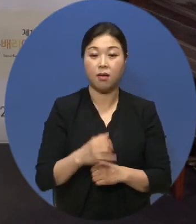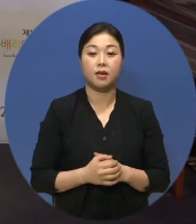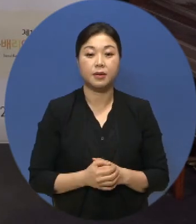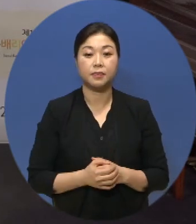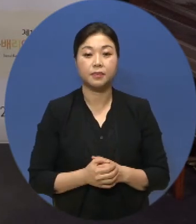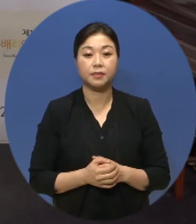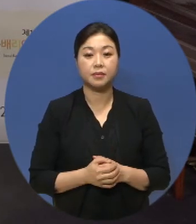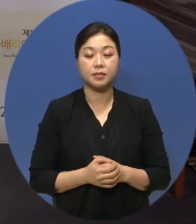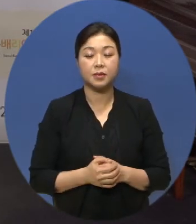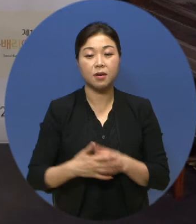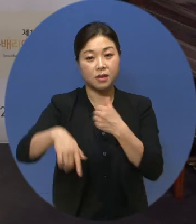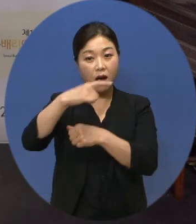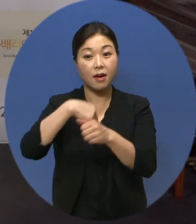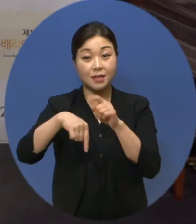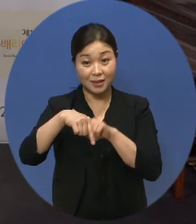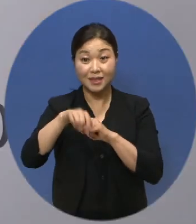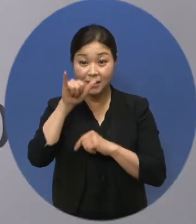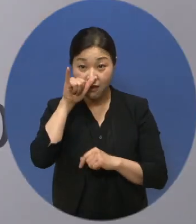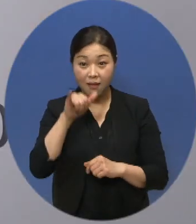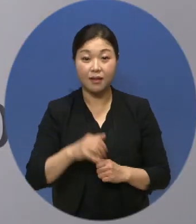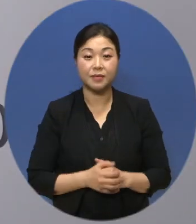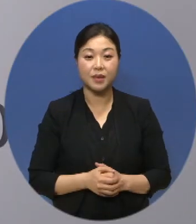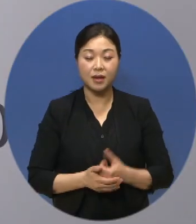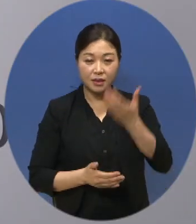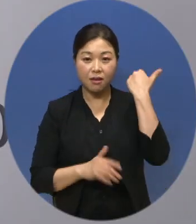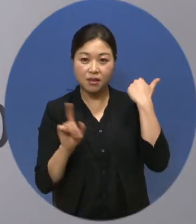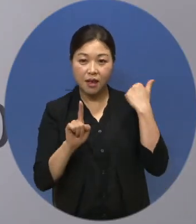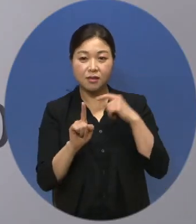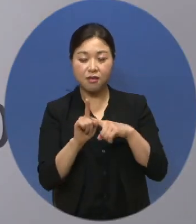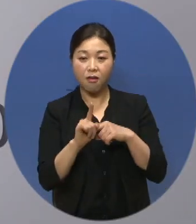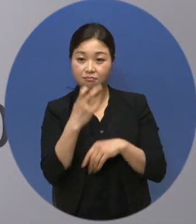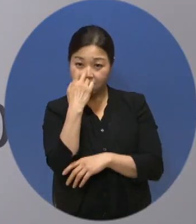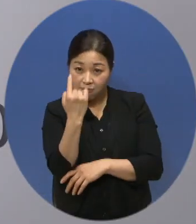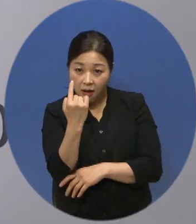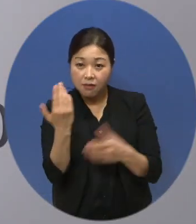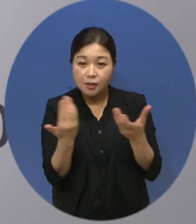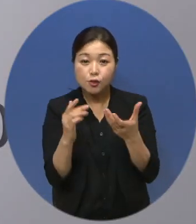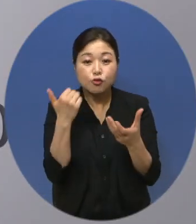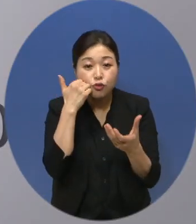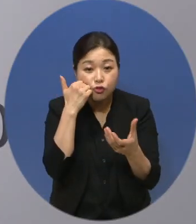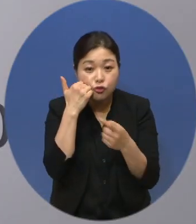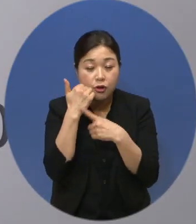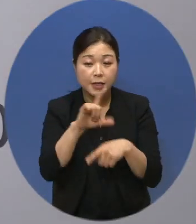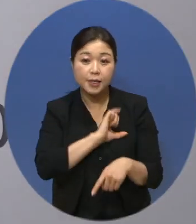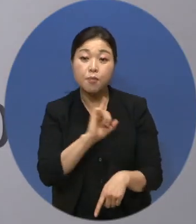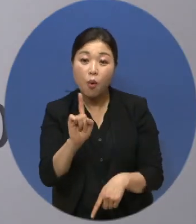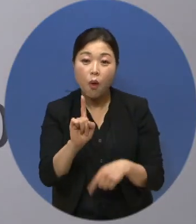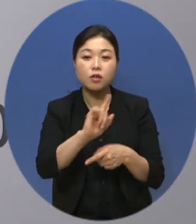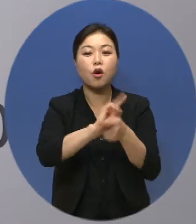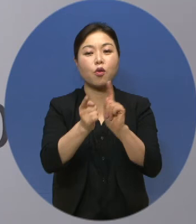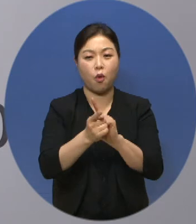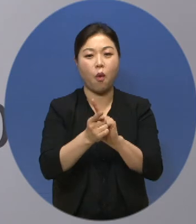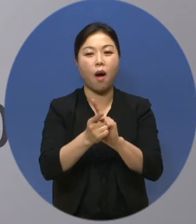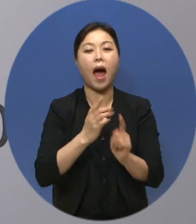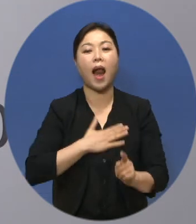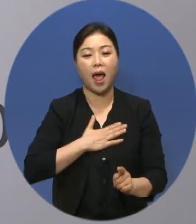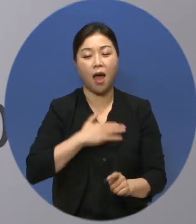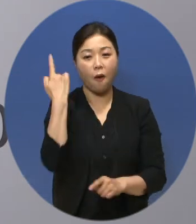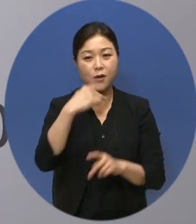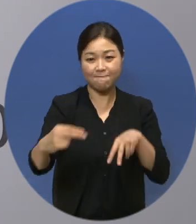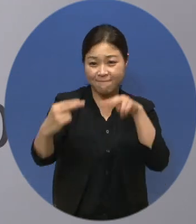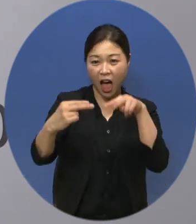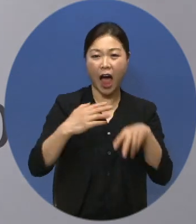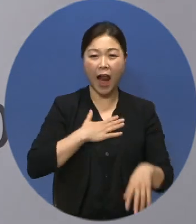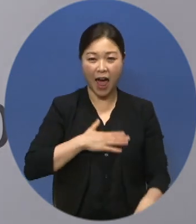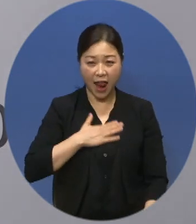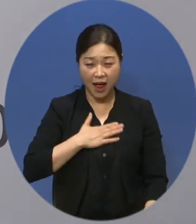이제 나오게 됐는데 그 전에 거기서 누가 근무하는지 이름인지 뭔지 이런 걸 다 알고 있대요. 서로의 얼굴, 이름